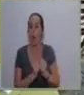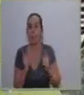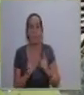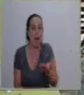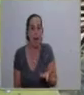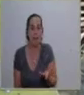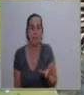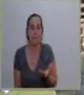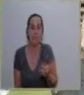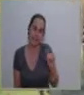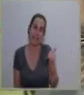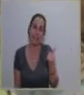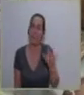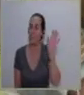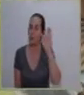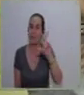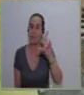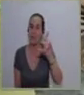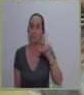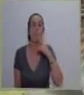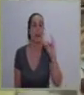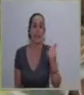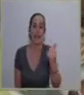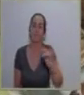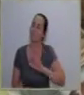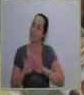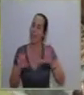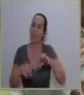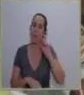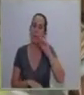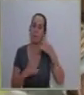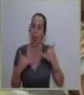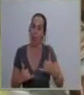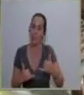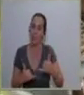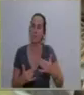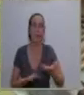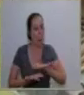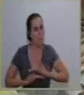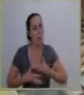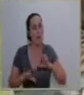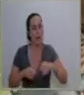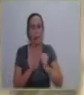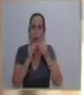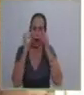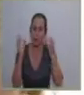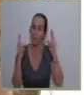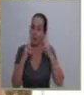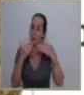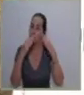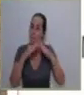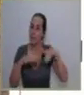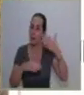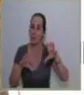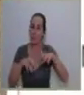ליצ'י? כן. שמעתם את ליצ'י? כן. עד כאן לכלבים מדברים בהפעם. אמצו לכם כלב או חתול, ונתראה בפינה הבאה